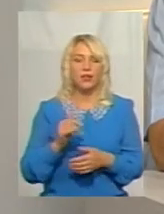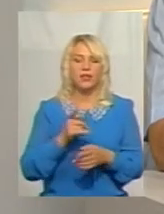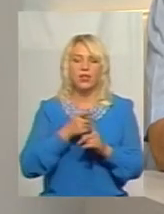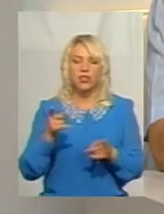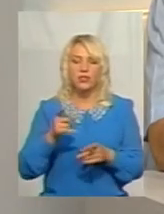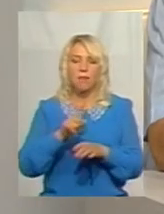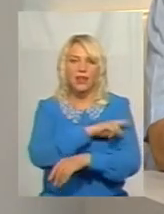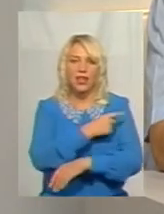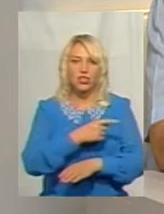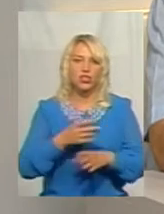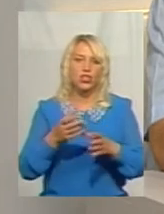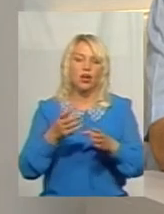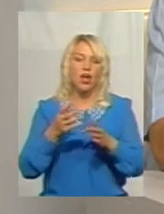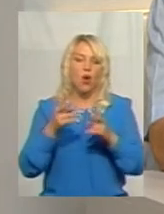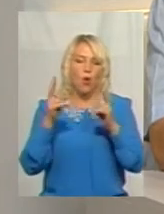збільшували прийоми